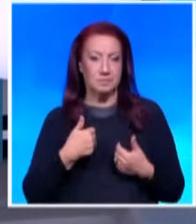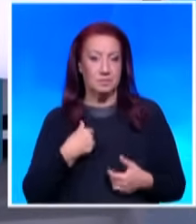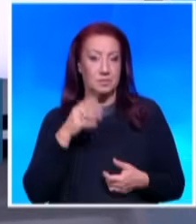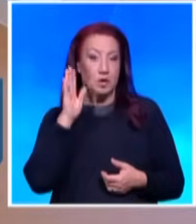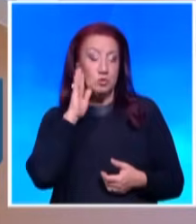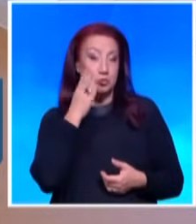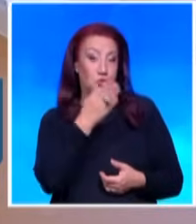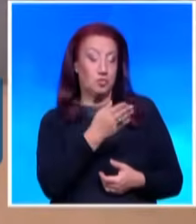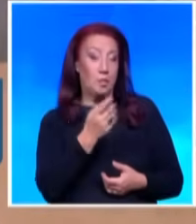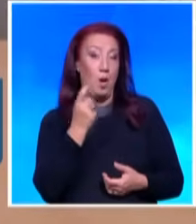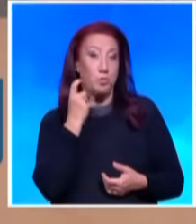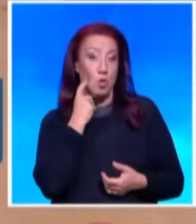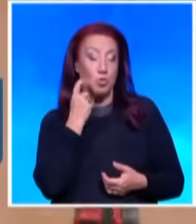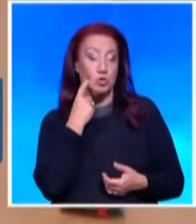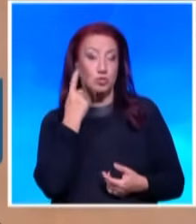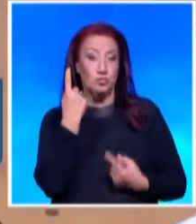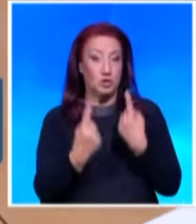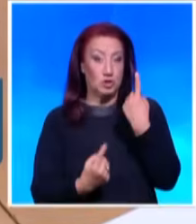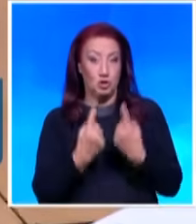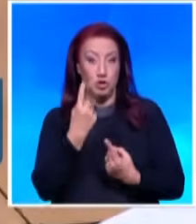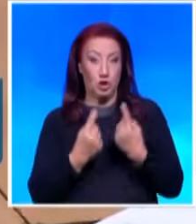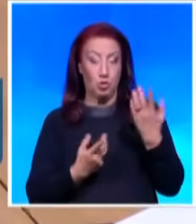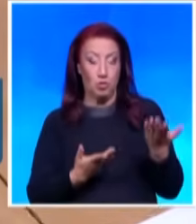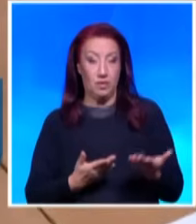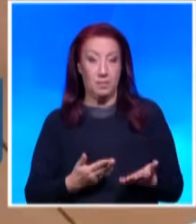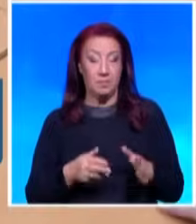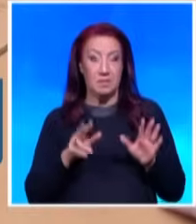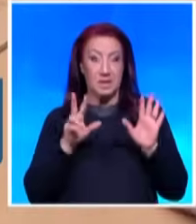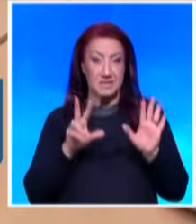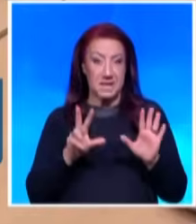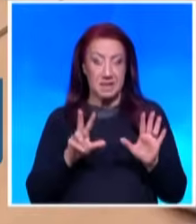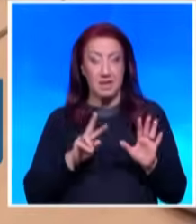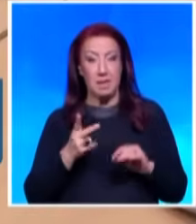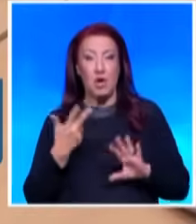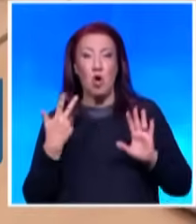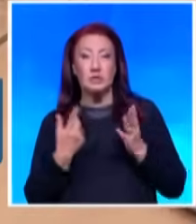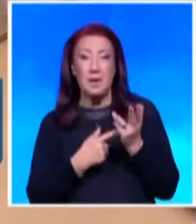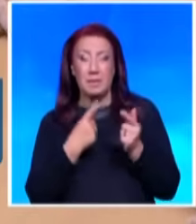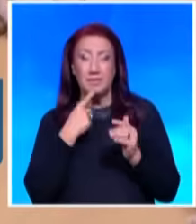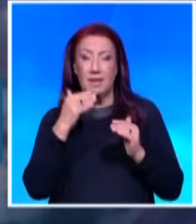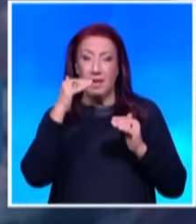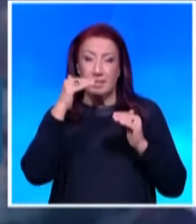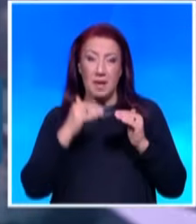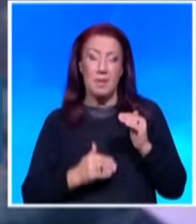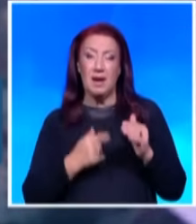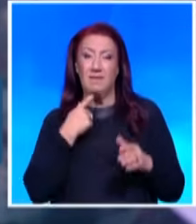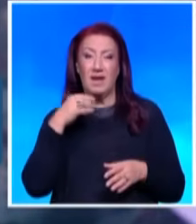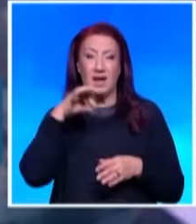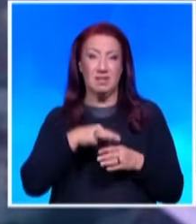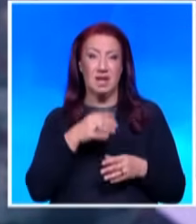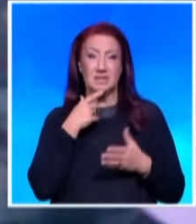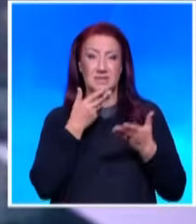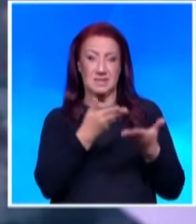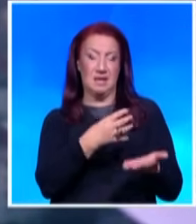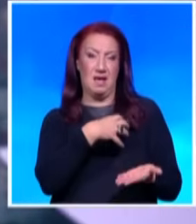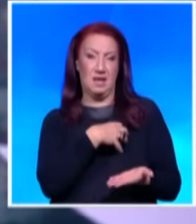много странно. Около 7-8 пъти са намаляли гласовете на ГЕРБ в София от миналите парламентарни избори. Давате ли си